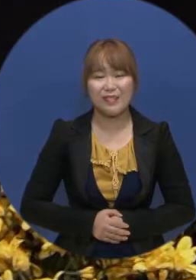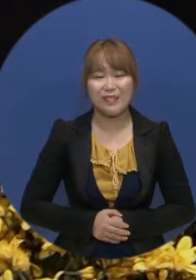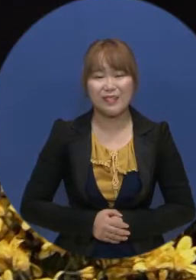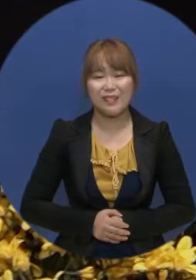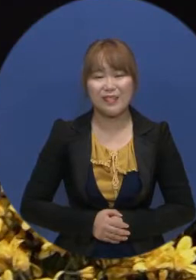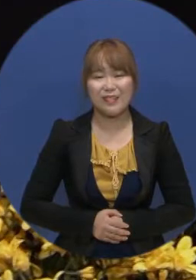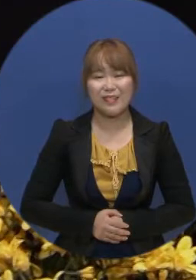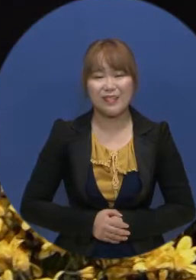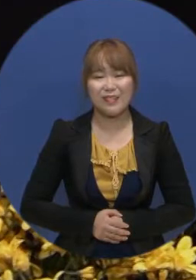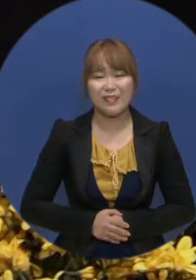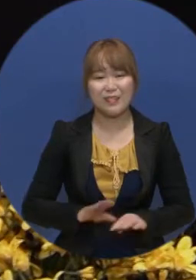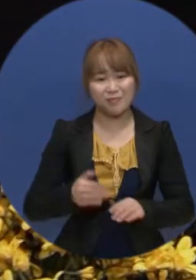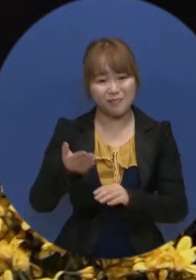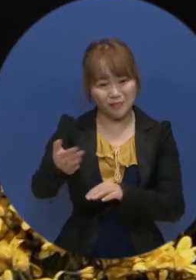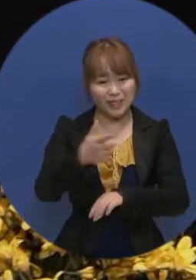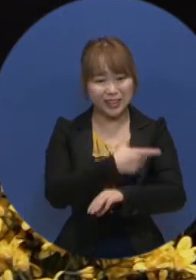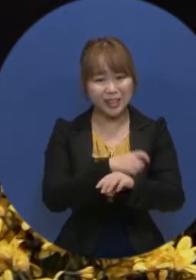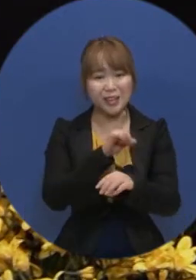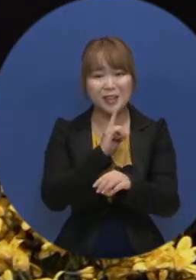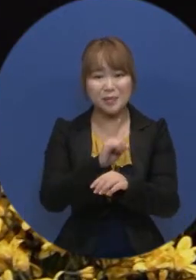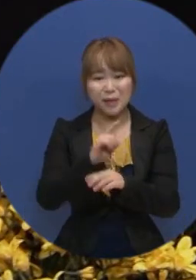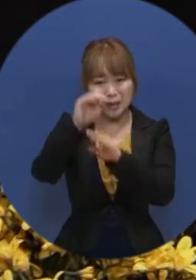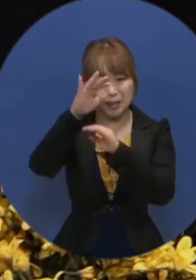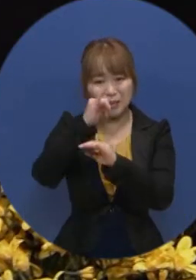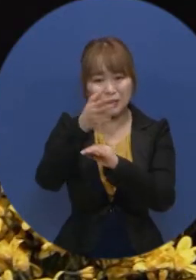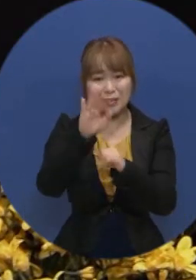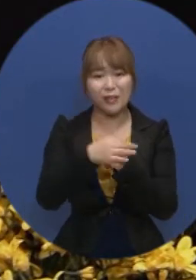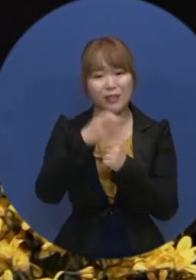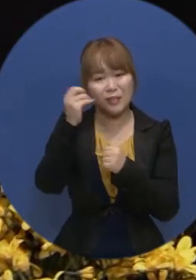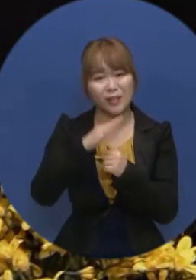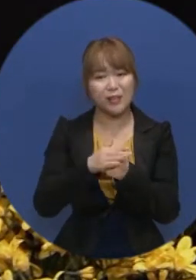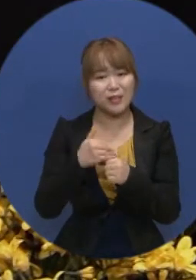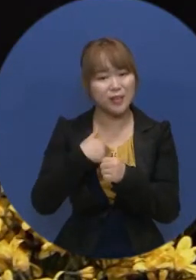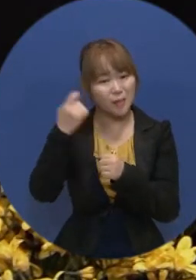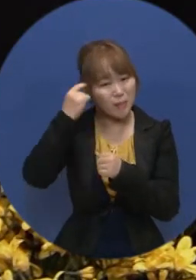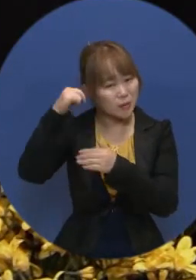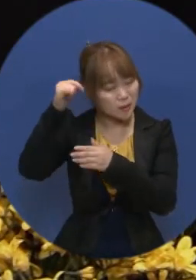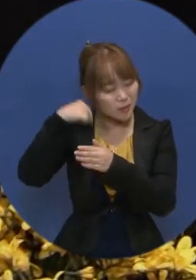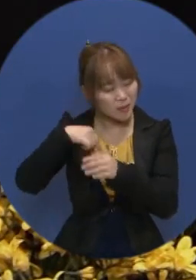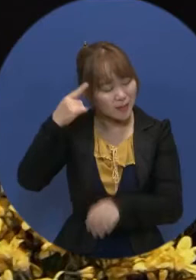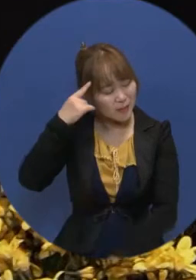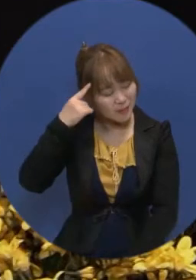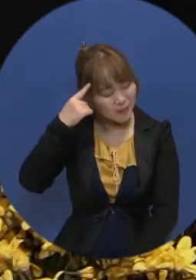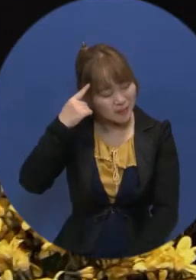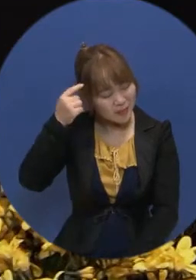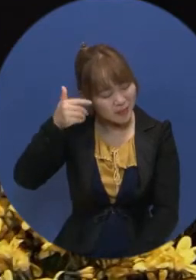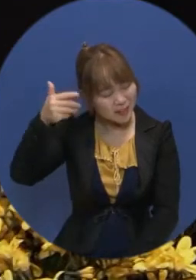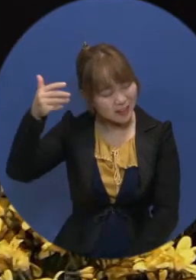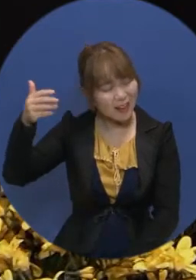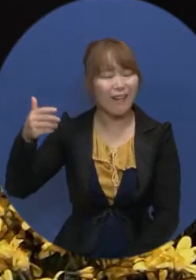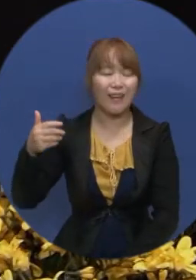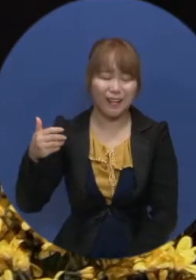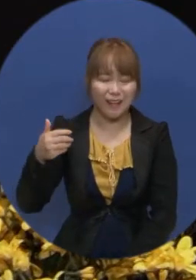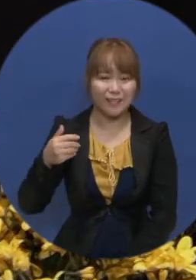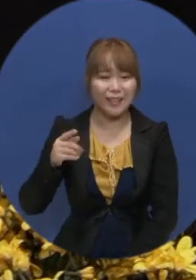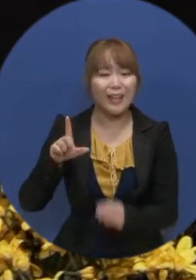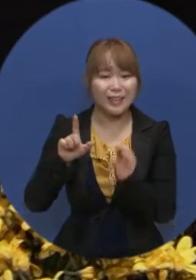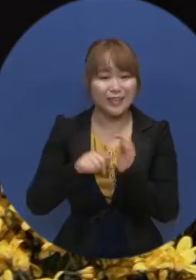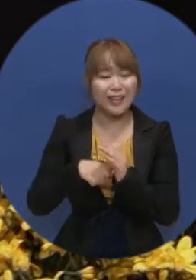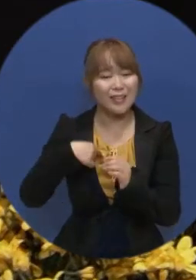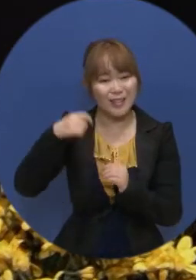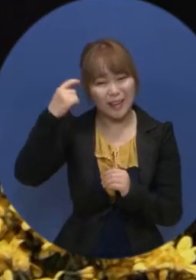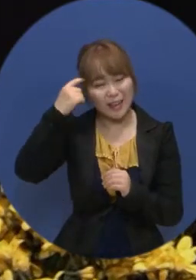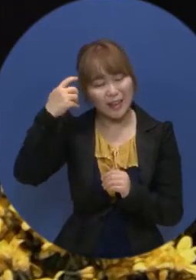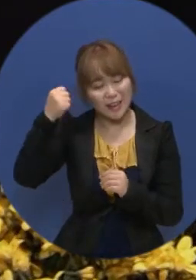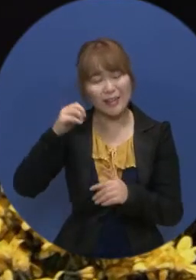지금 우리 이사님 지금 말씀을 이렇게 하시는데 그냥 저는 머릿속에서 상상이 가요. 네. 아, 참 그때를